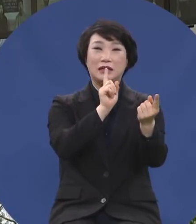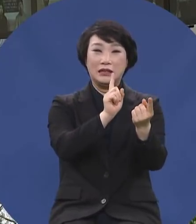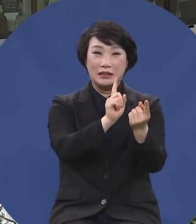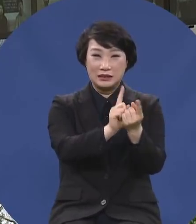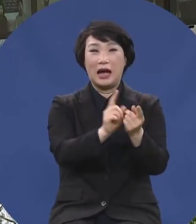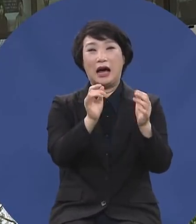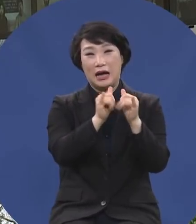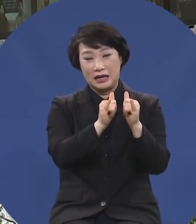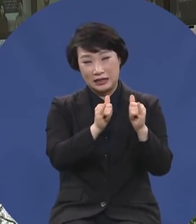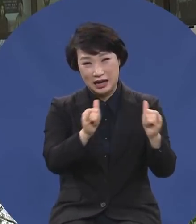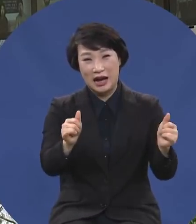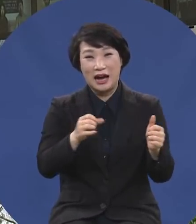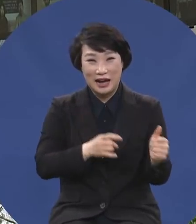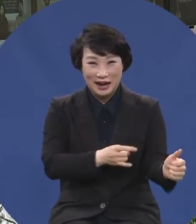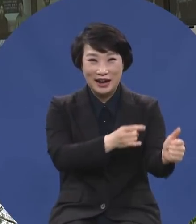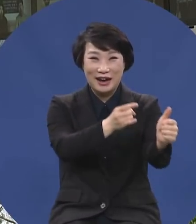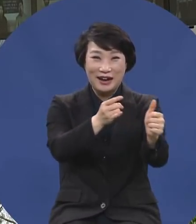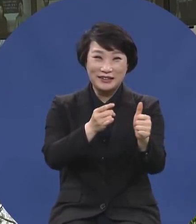고통을